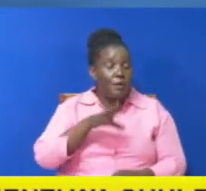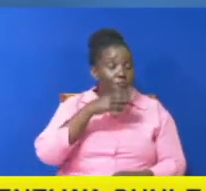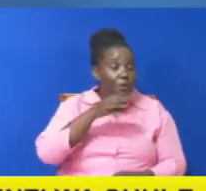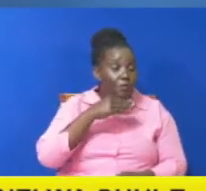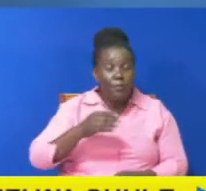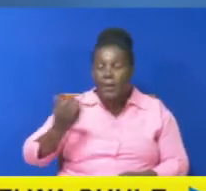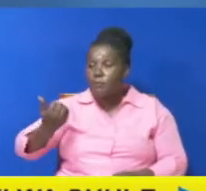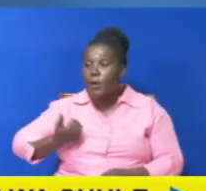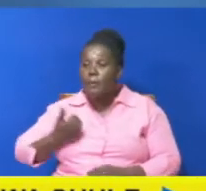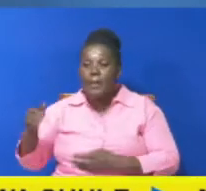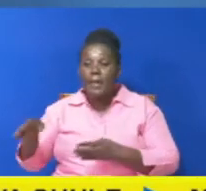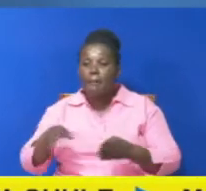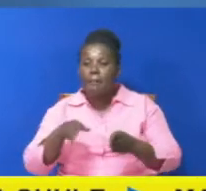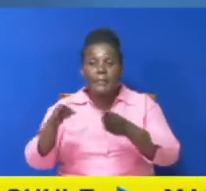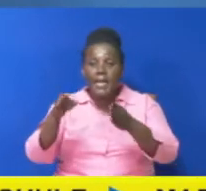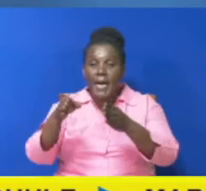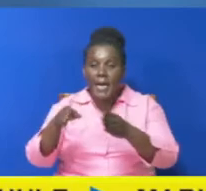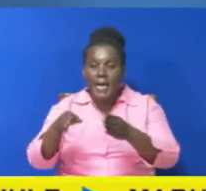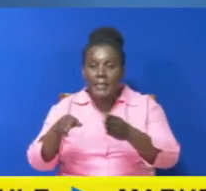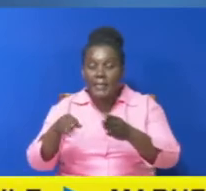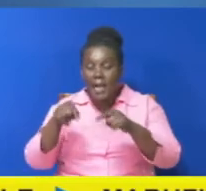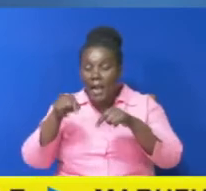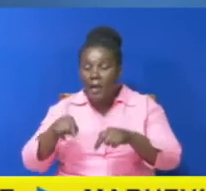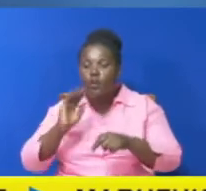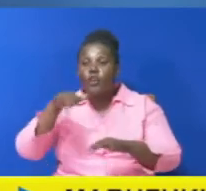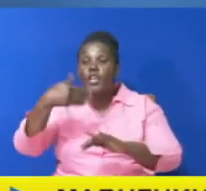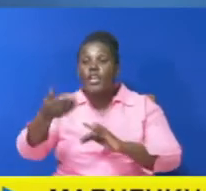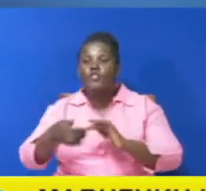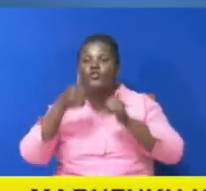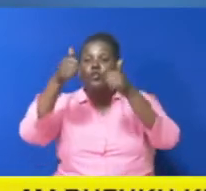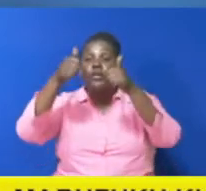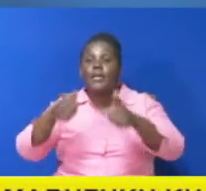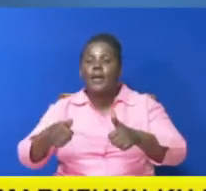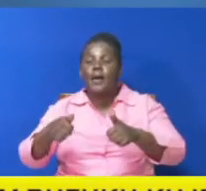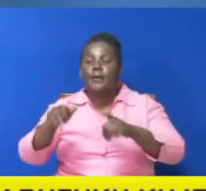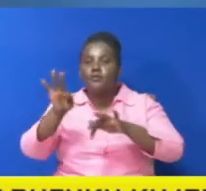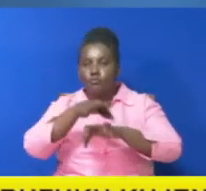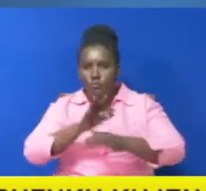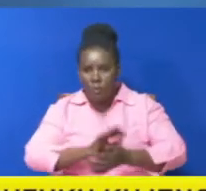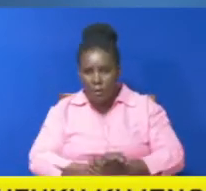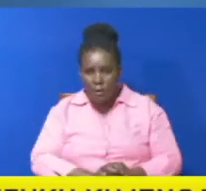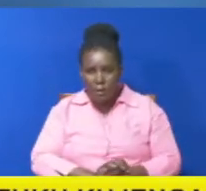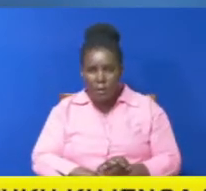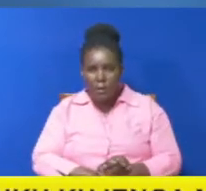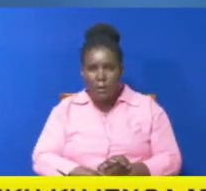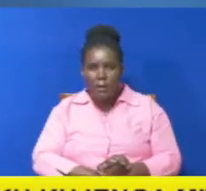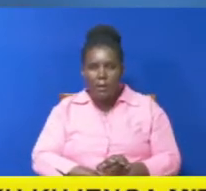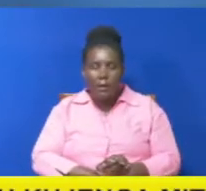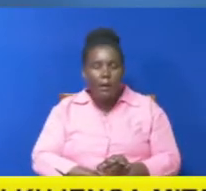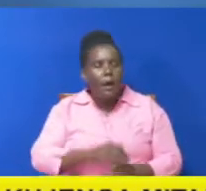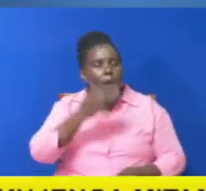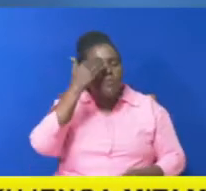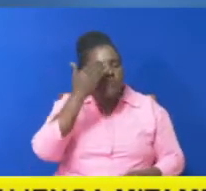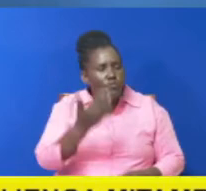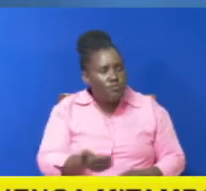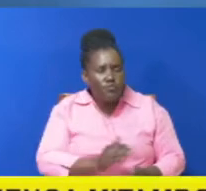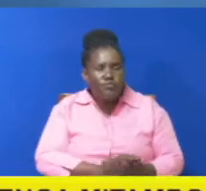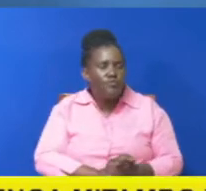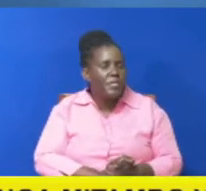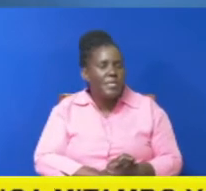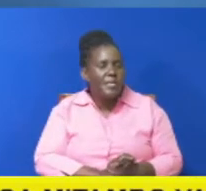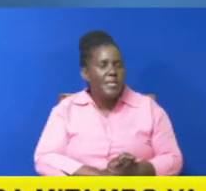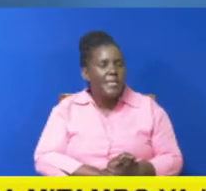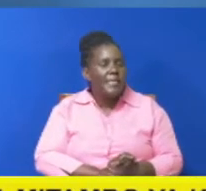kesho ameshatangaza ndoa, mwisho akashakupeleka kwa wazazi, kumbe shinuna sio mamangu mzazi wala nini, uko wao, kuna ukoo wao